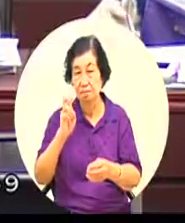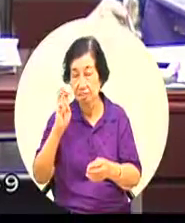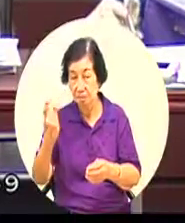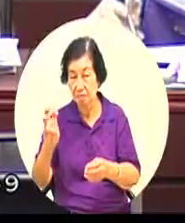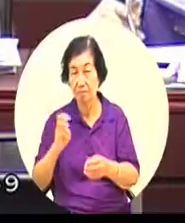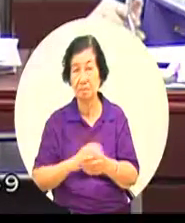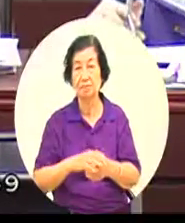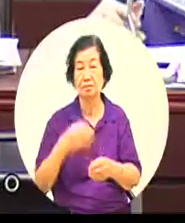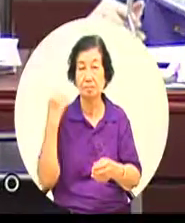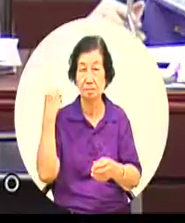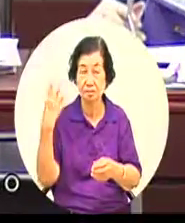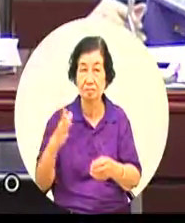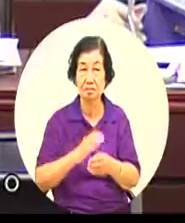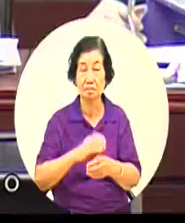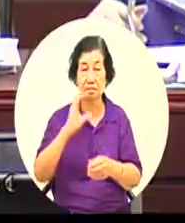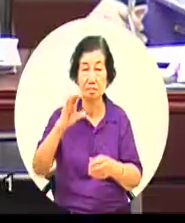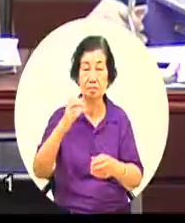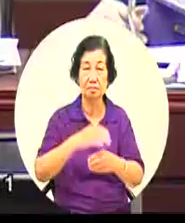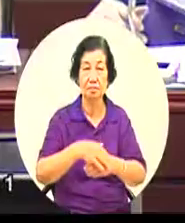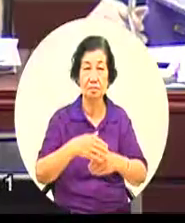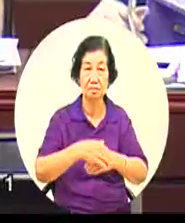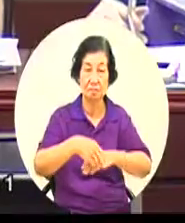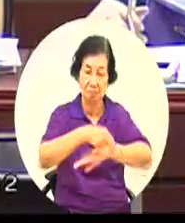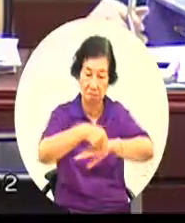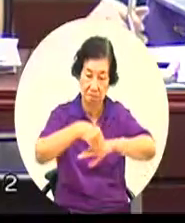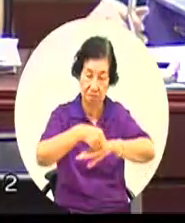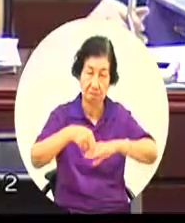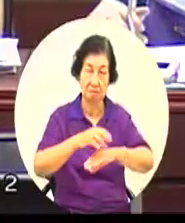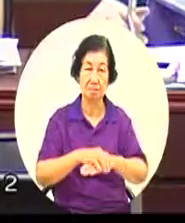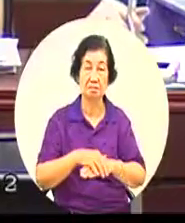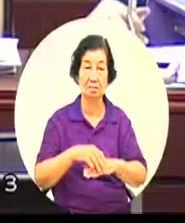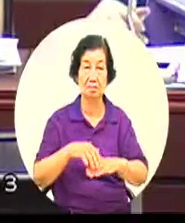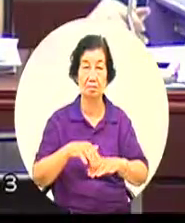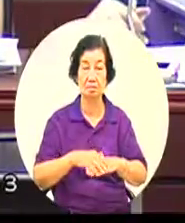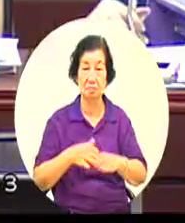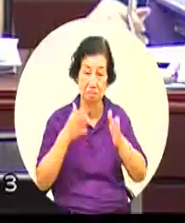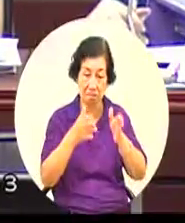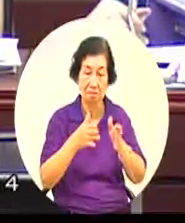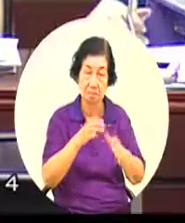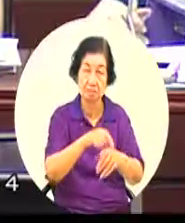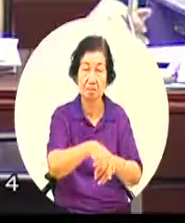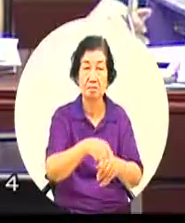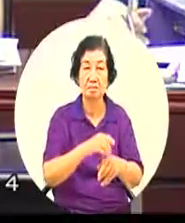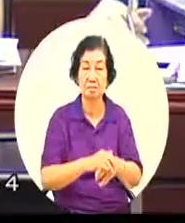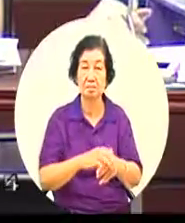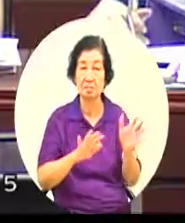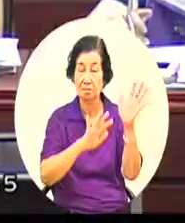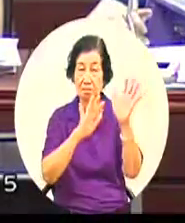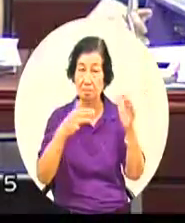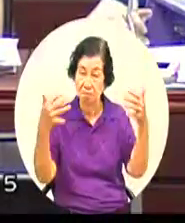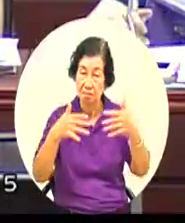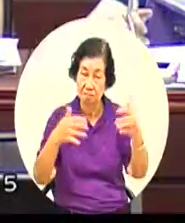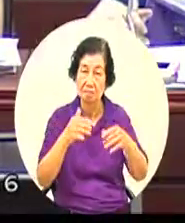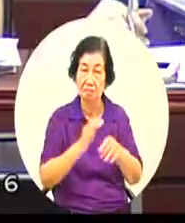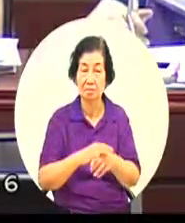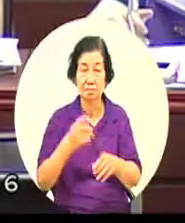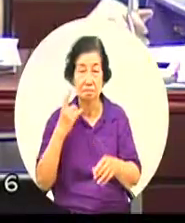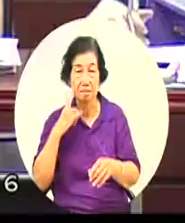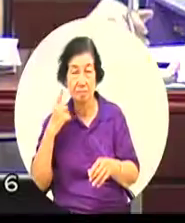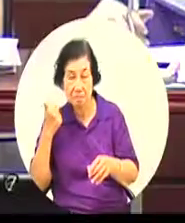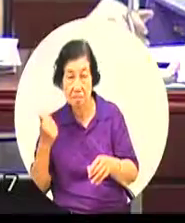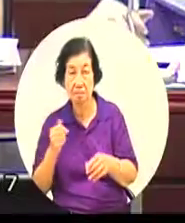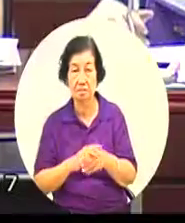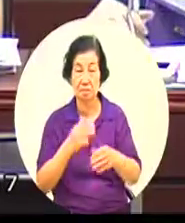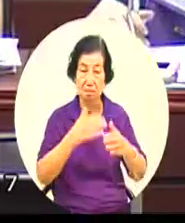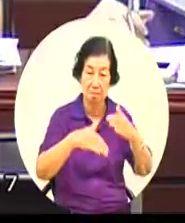的方案。但是这个方案一定要得到家长跟社区的支持了。是怎么样让这些学生能够整合到一个中心学校